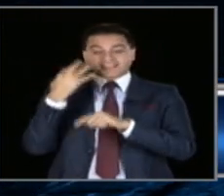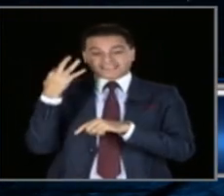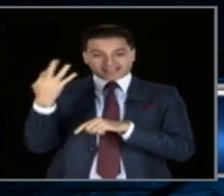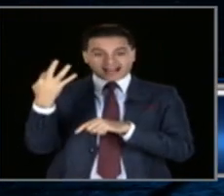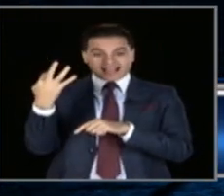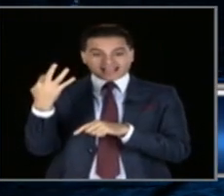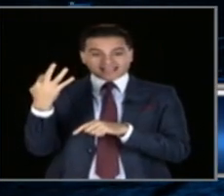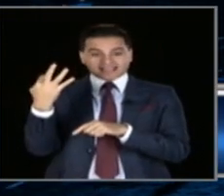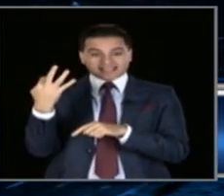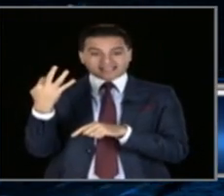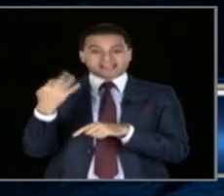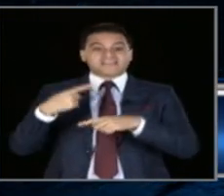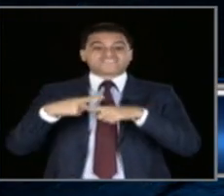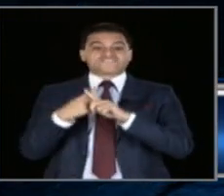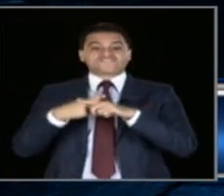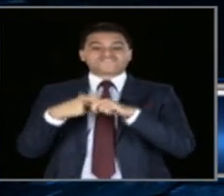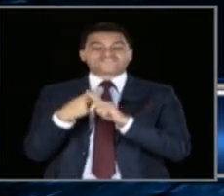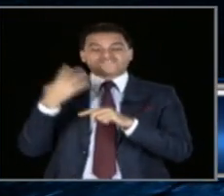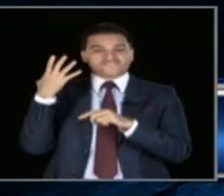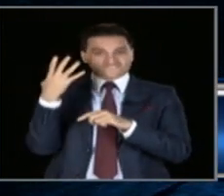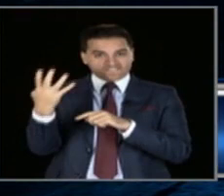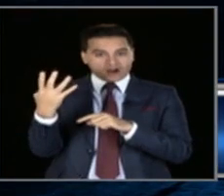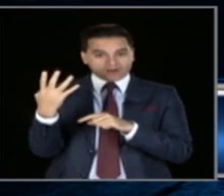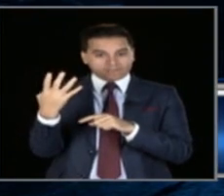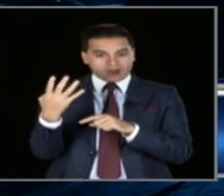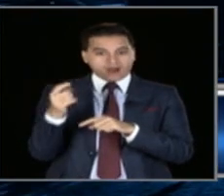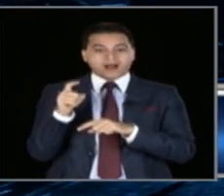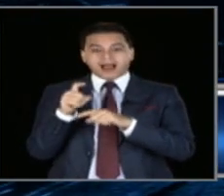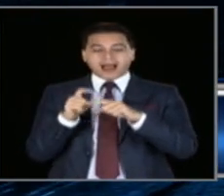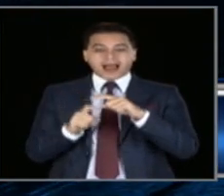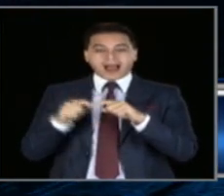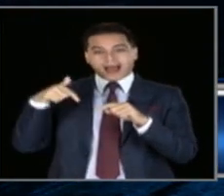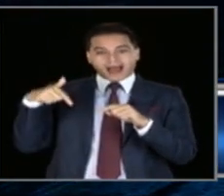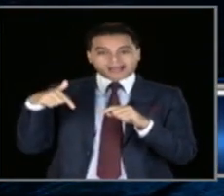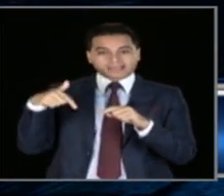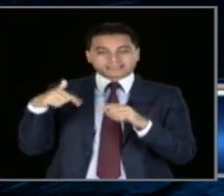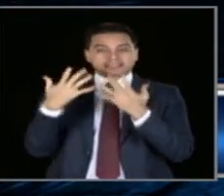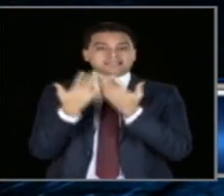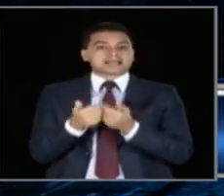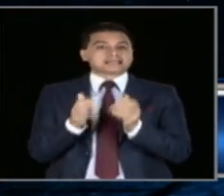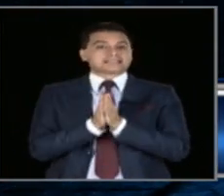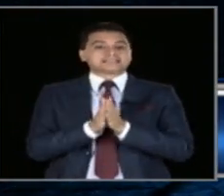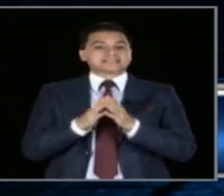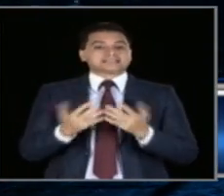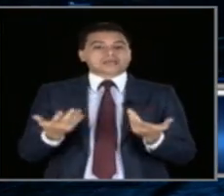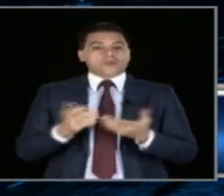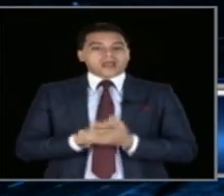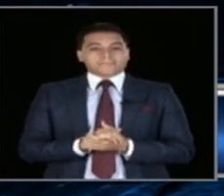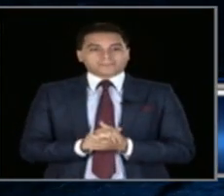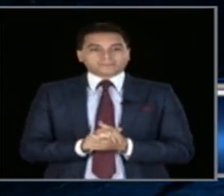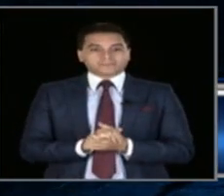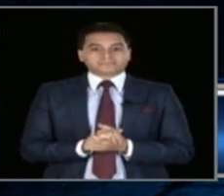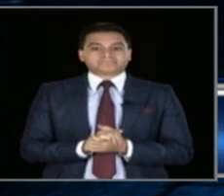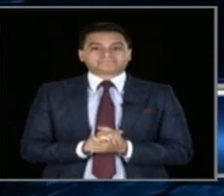19 في 3 في 4 على 6 يساوي كام؟